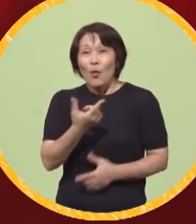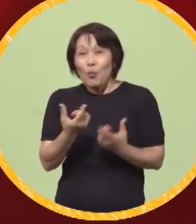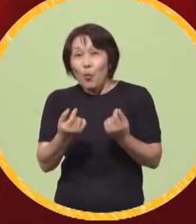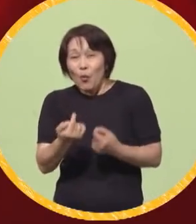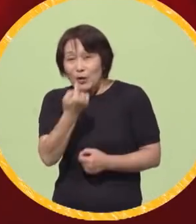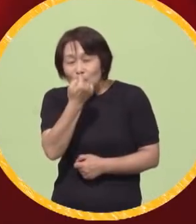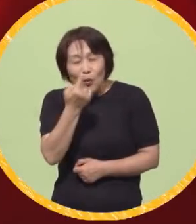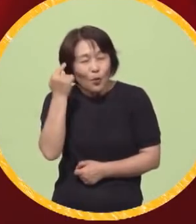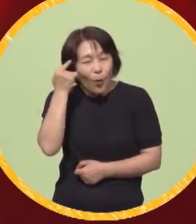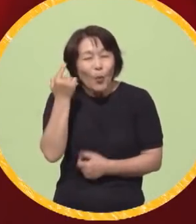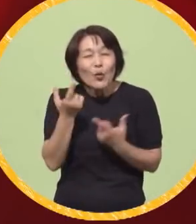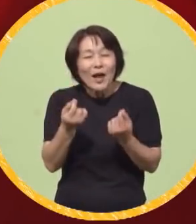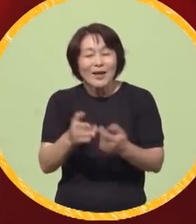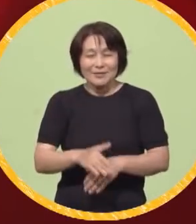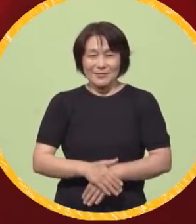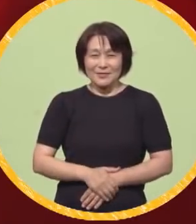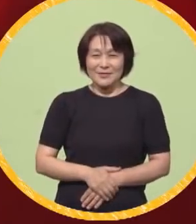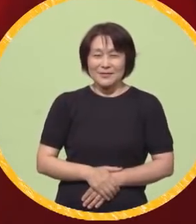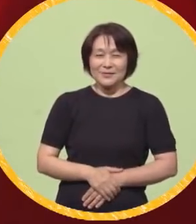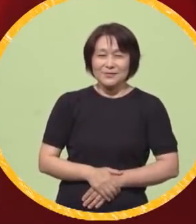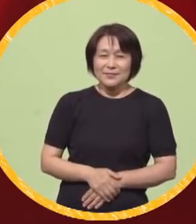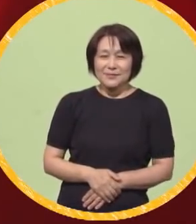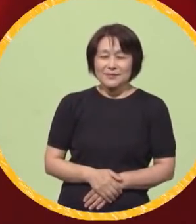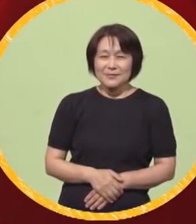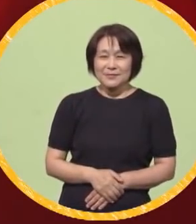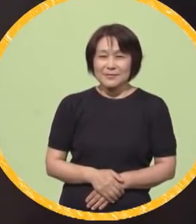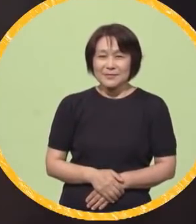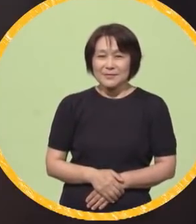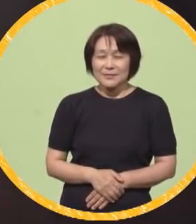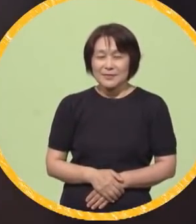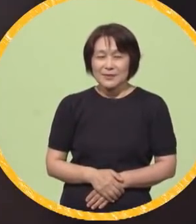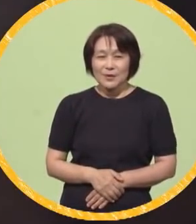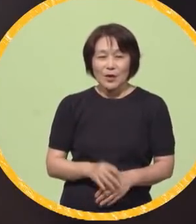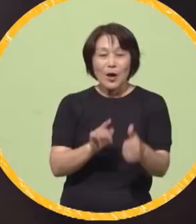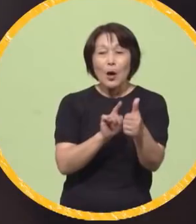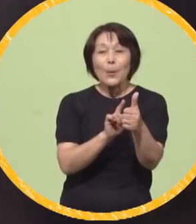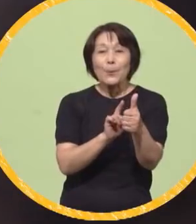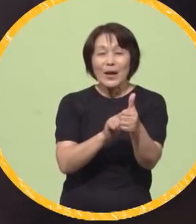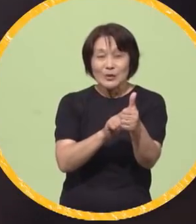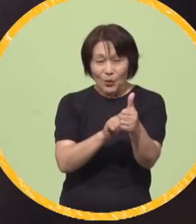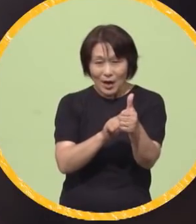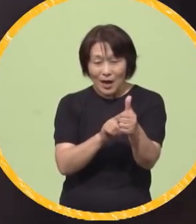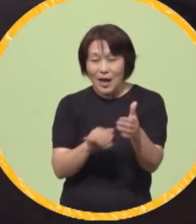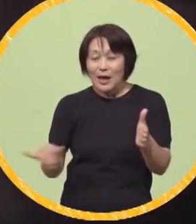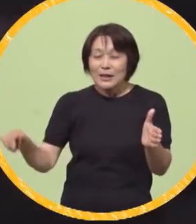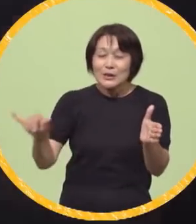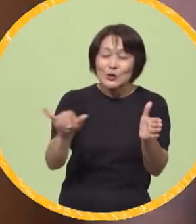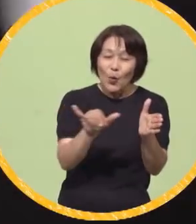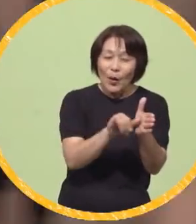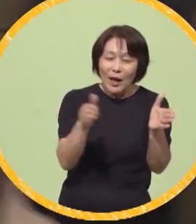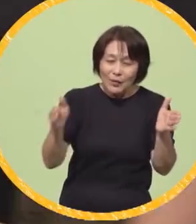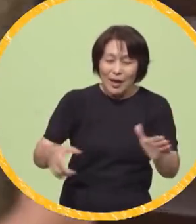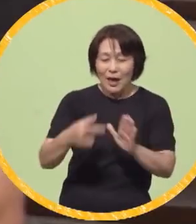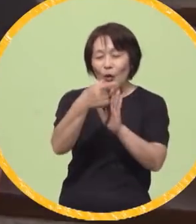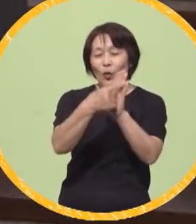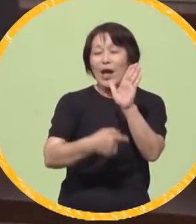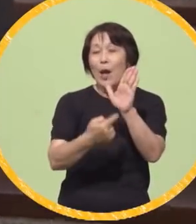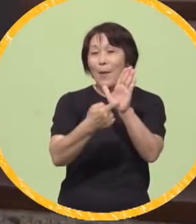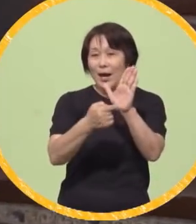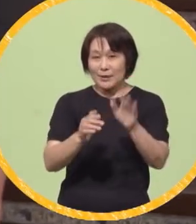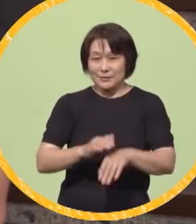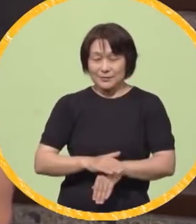ょっと私の見間違いかなと思ったんですけど、 ピカソが生涯描いていたテーマの一つでもございましたので、お